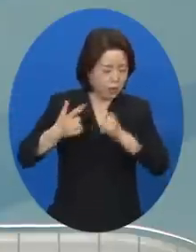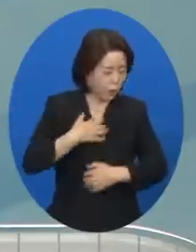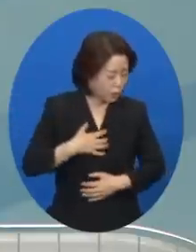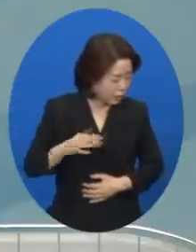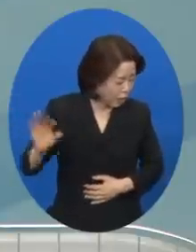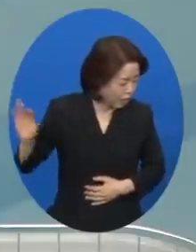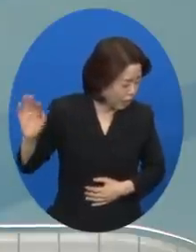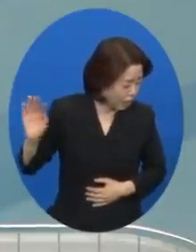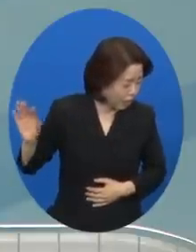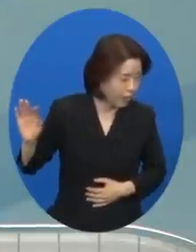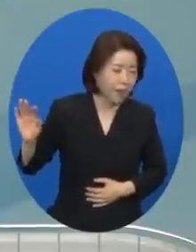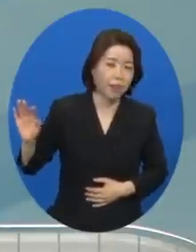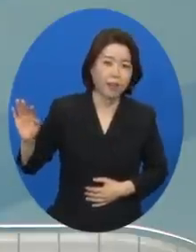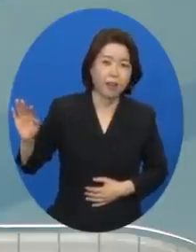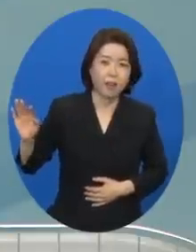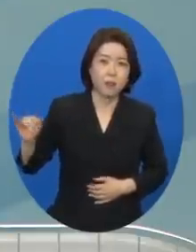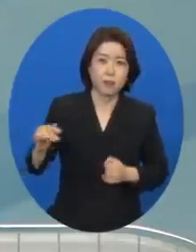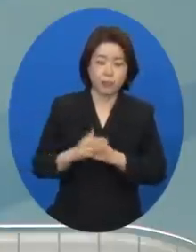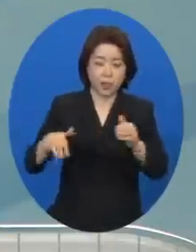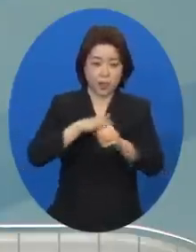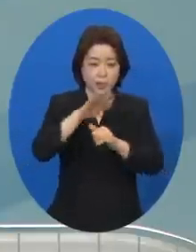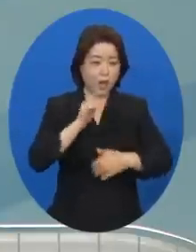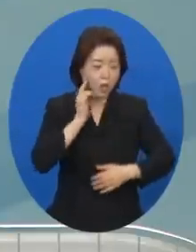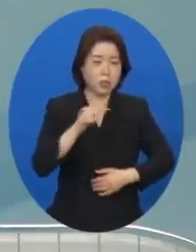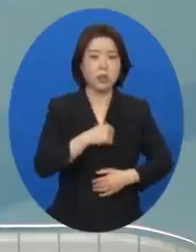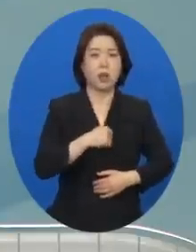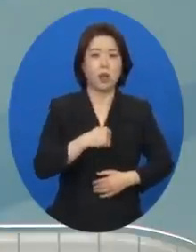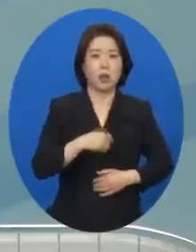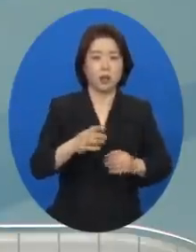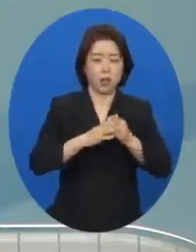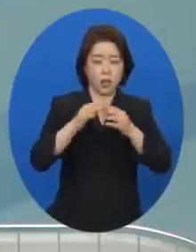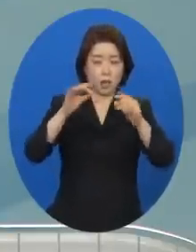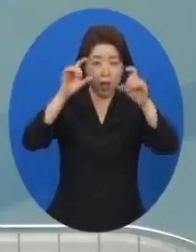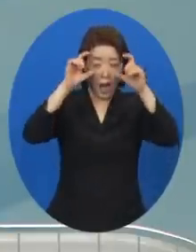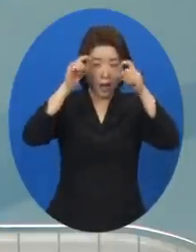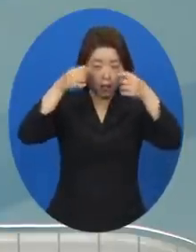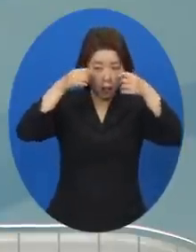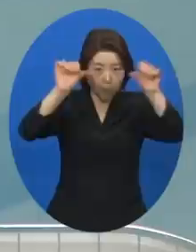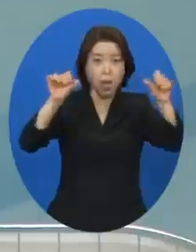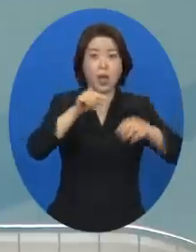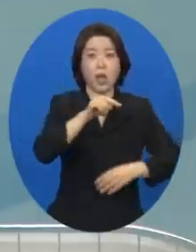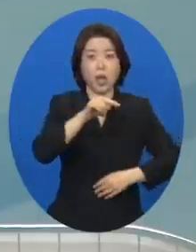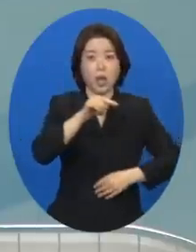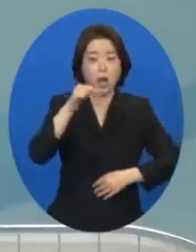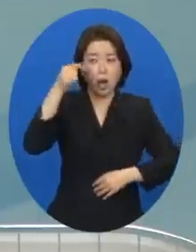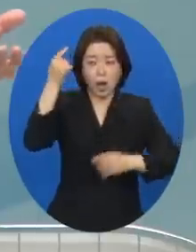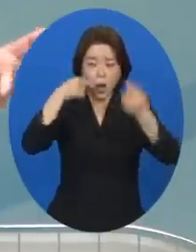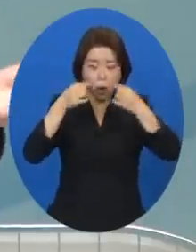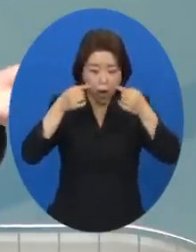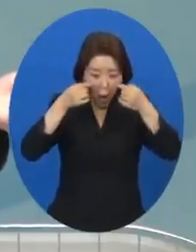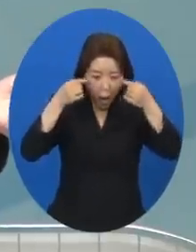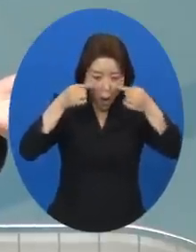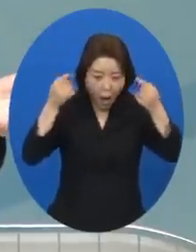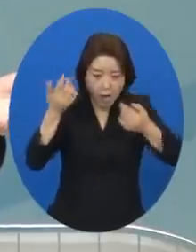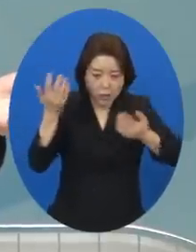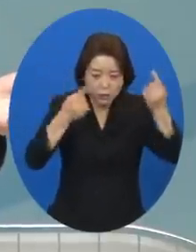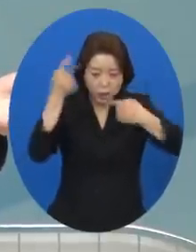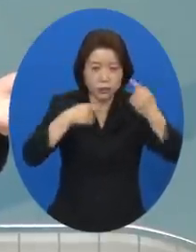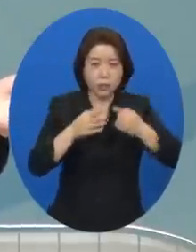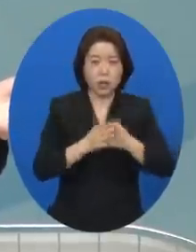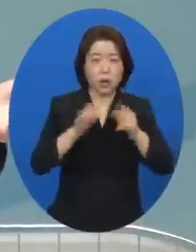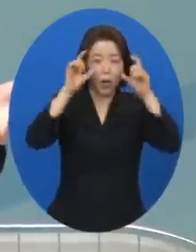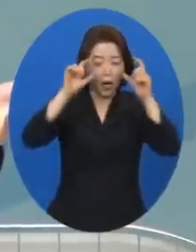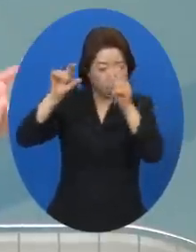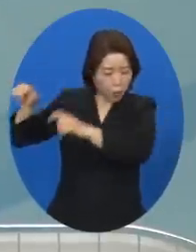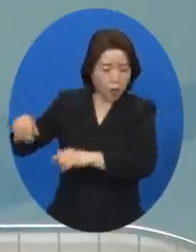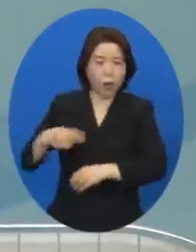되더라구요 상황에 생각하는데 암 경우 있게 해 줬으니까 안경없이 설교를 여러 번 했어요